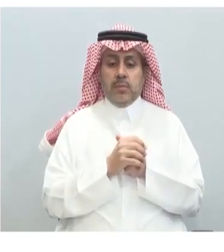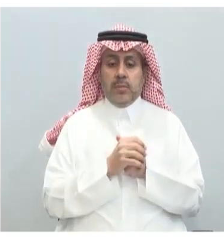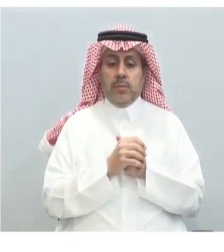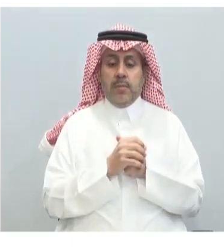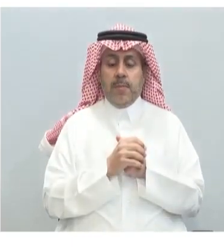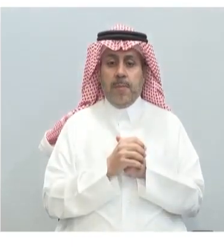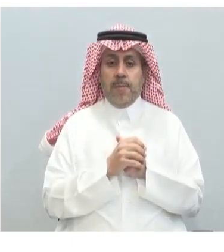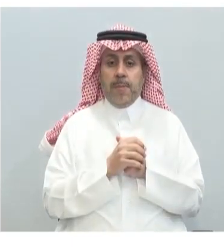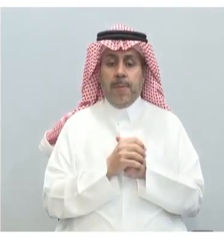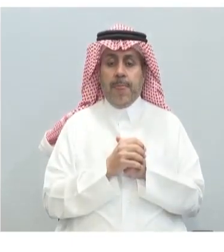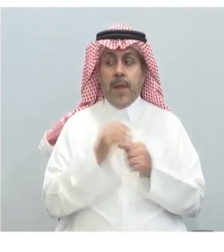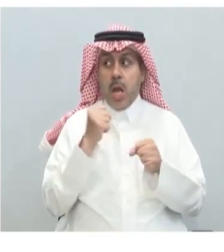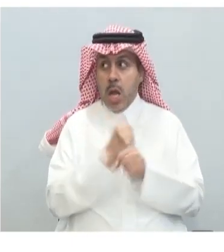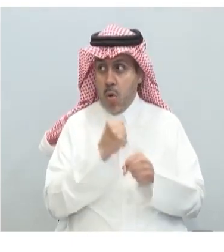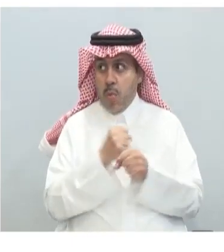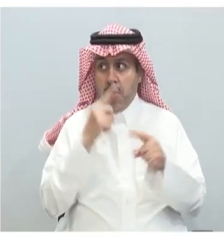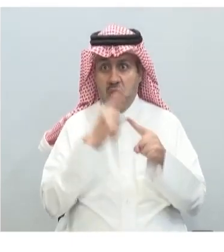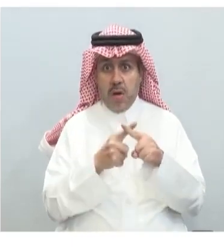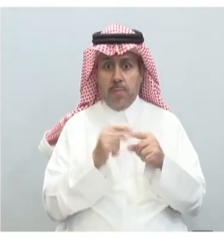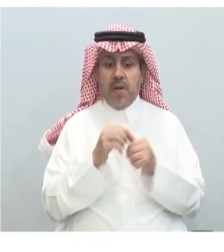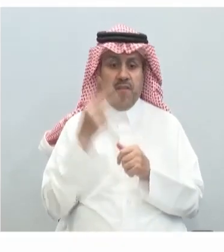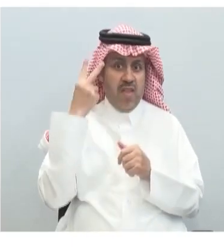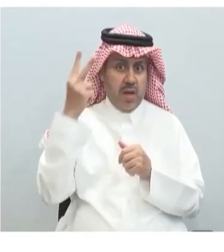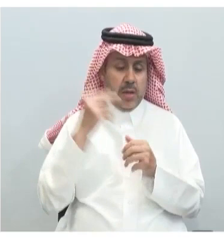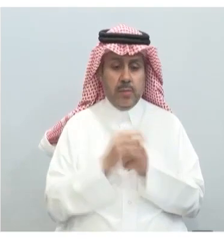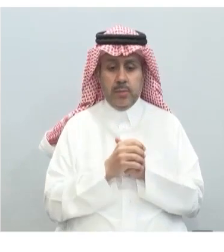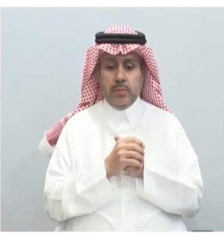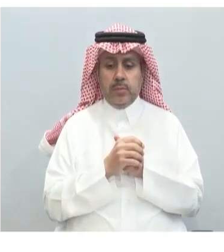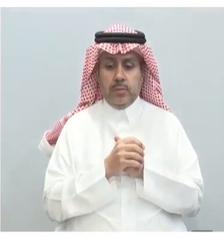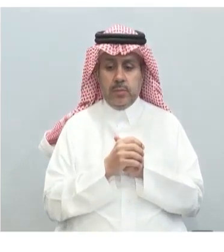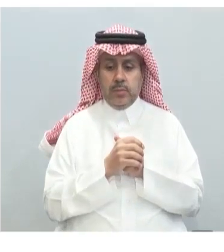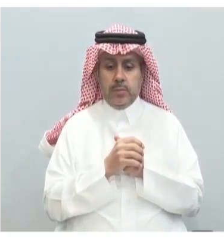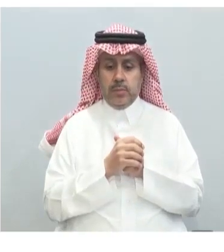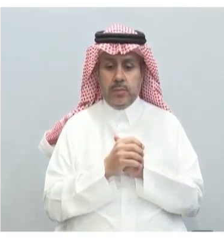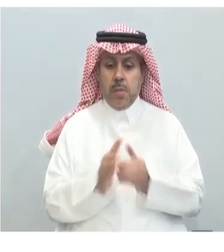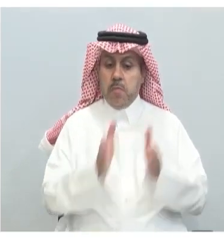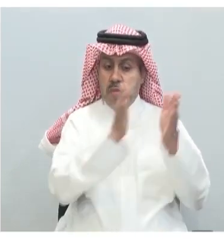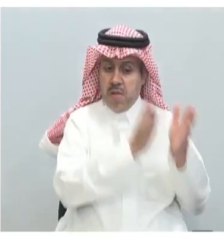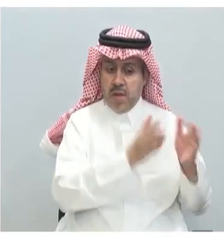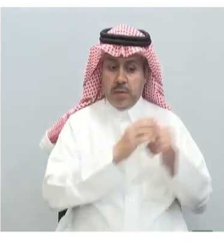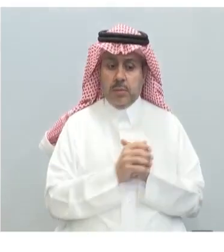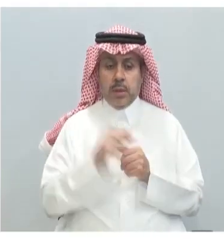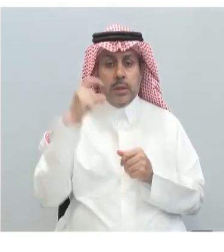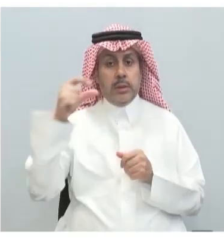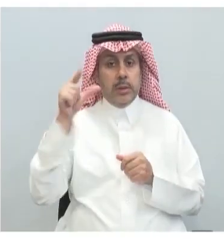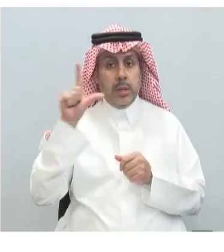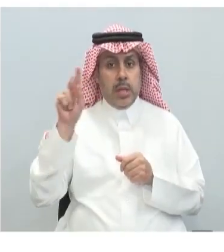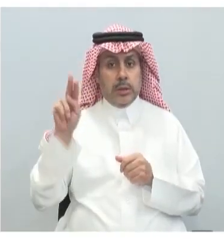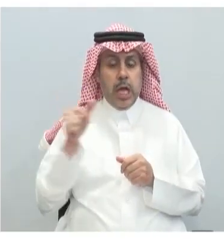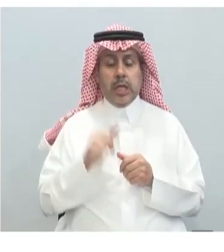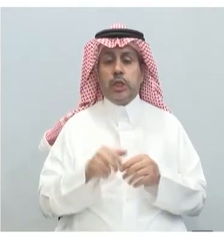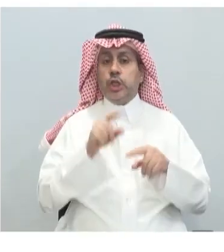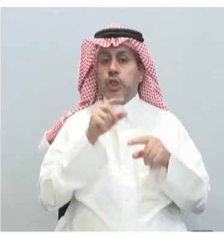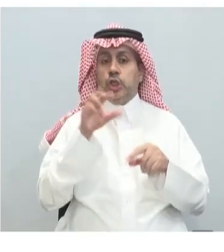اذا نقوم بالضرب ضربنا في اثنين بعد ذلك الدلتا ايضا تضرب في اثين